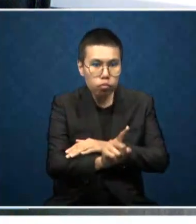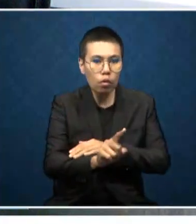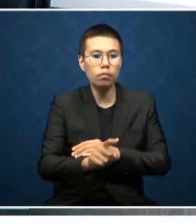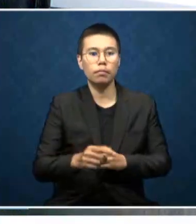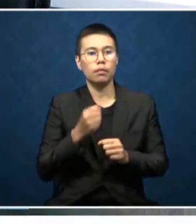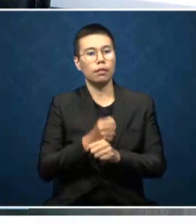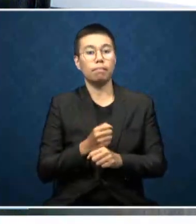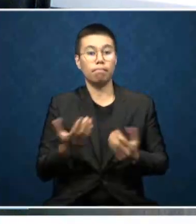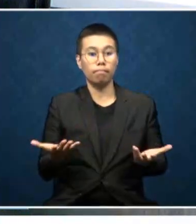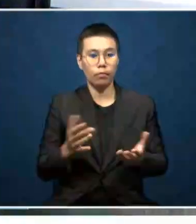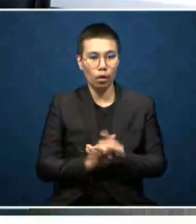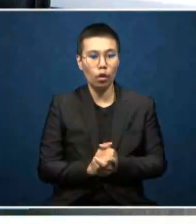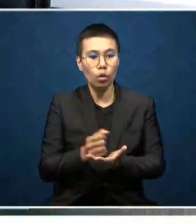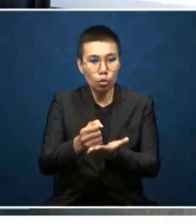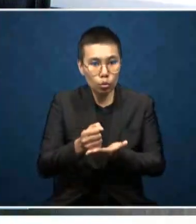นี้แล้วอย่างไรช่วยกรุณาตอขอบพระคุณครับท่านประธานครับ